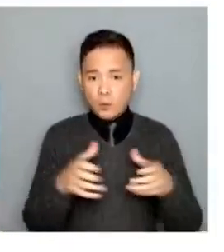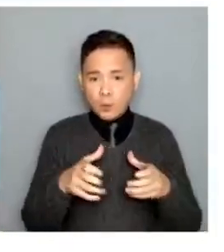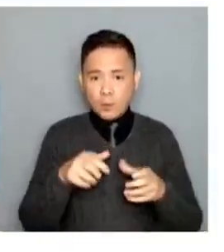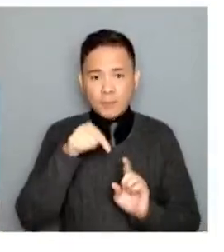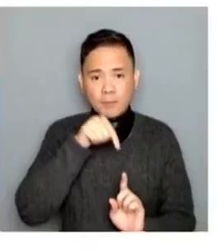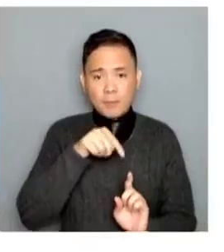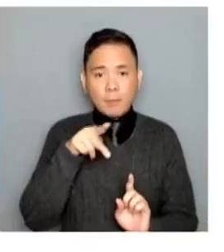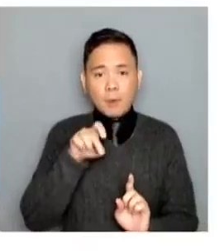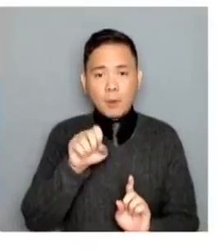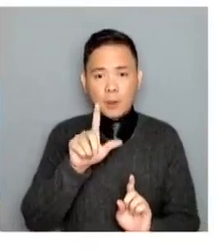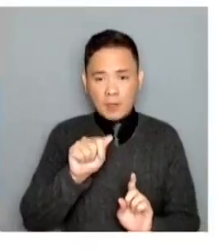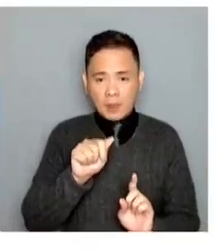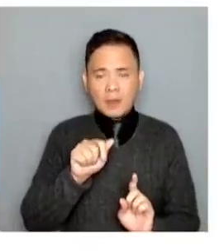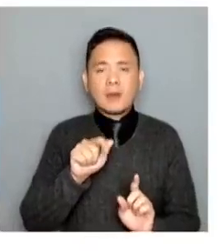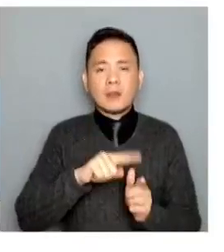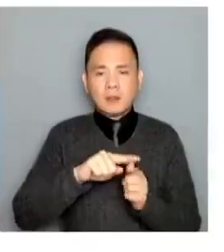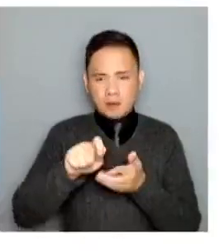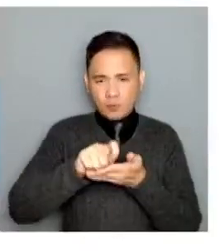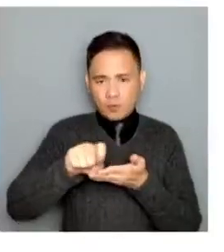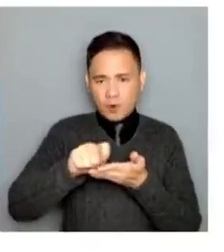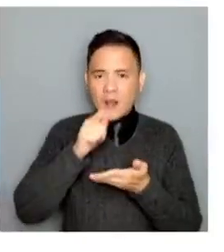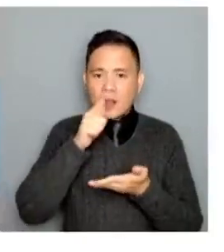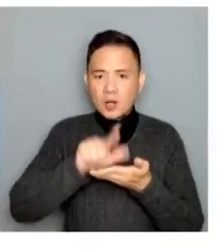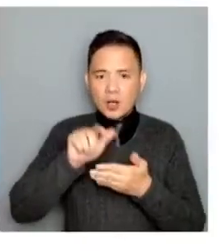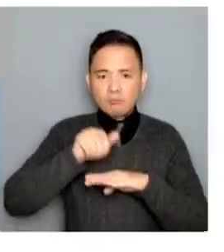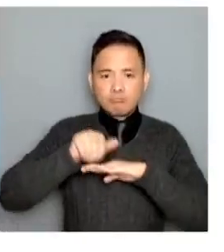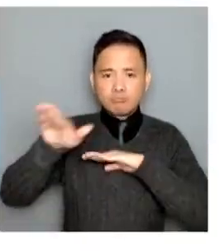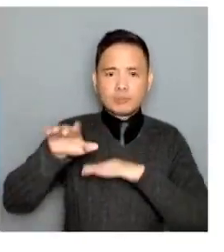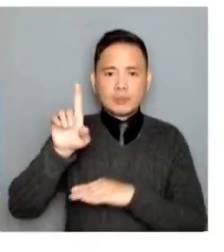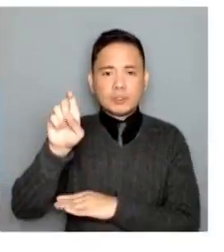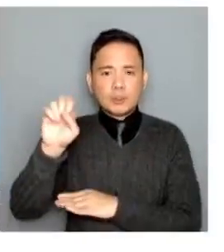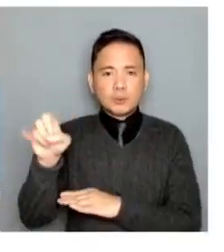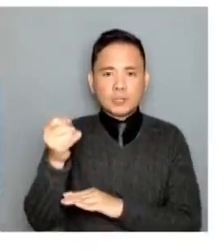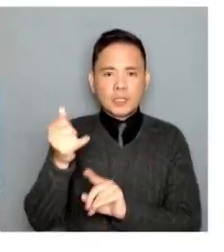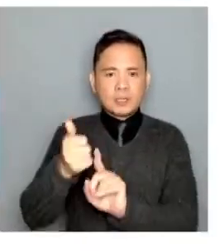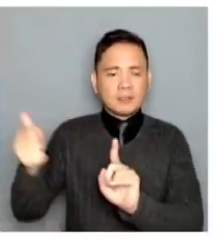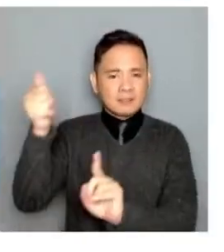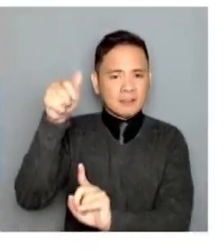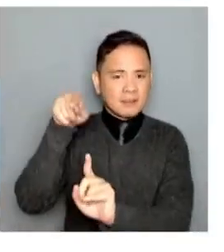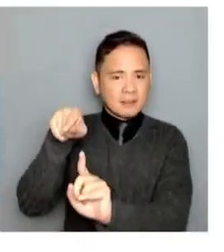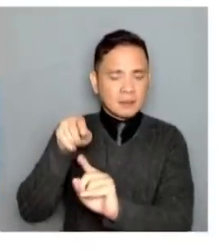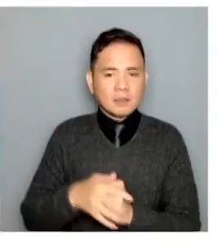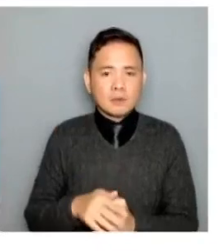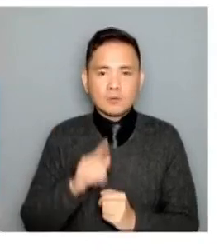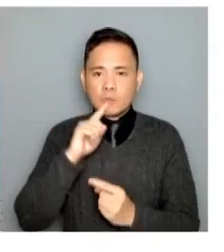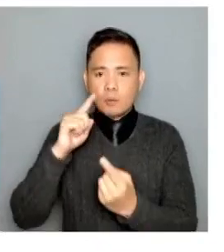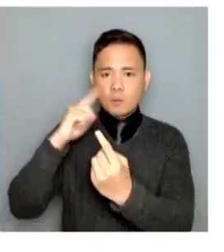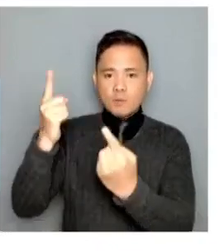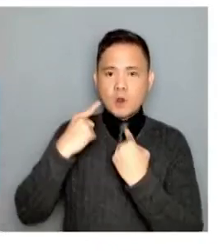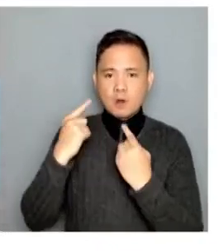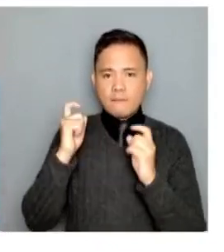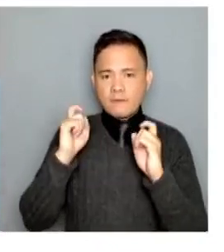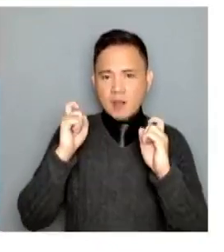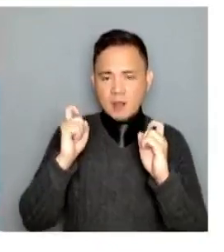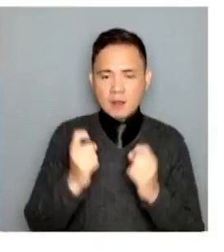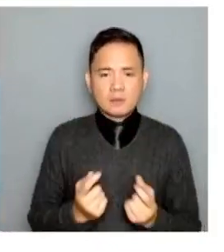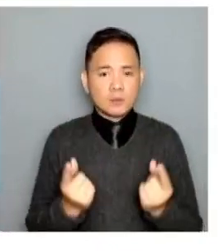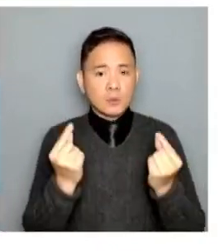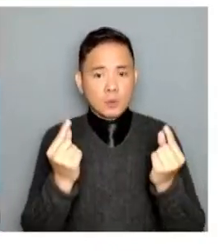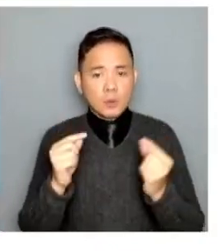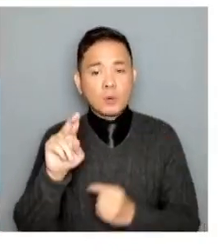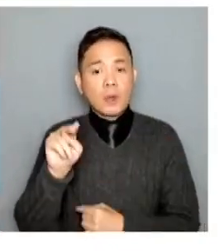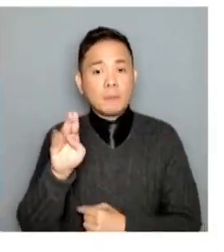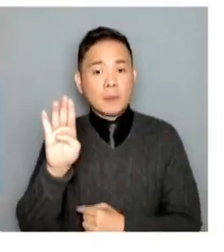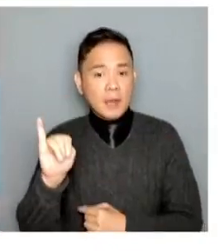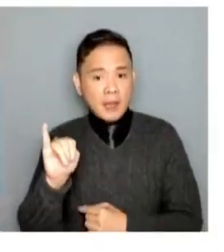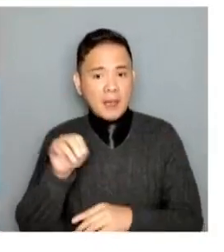Then sumulat po kami sa DOJ, secretary. And good thing po, nag-response naman po kaagad, nagpadala po ng NBI